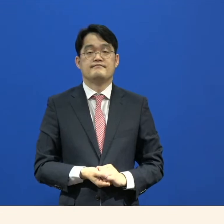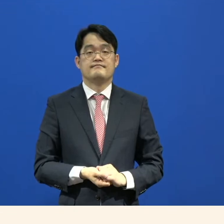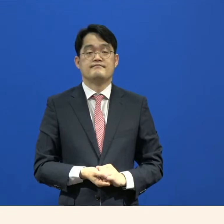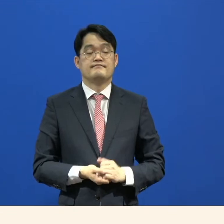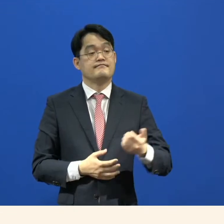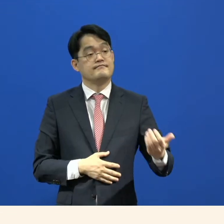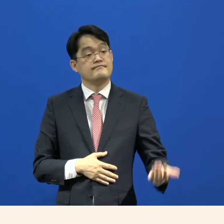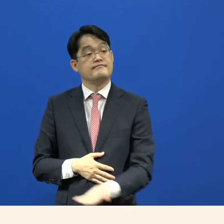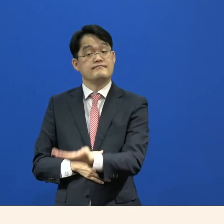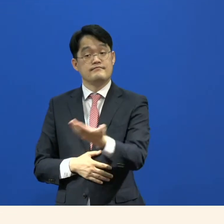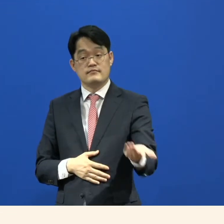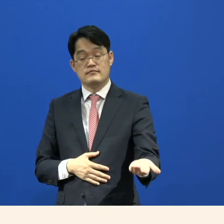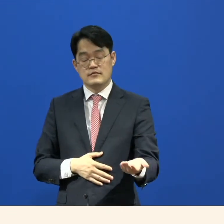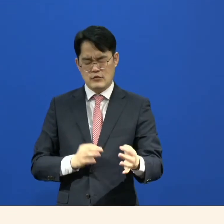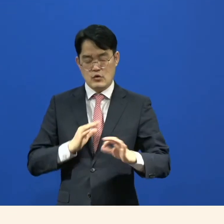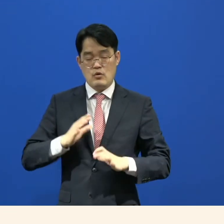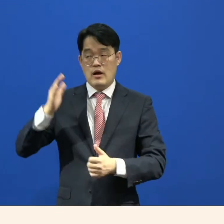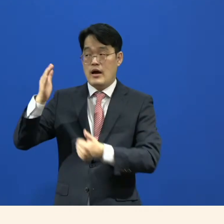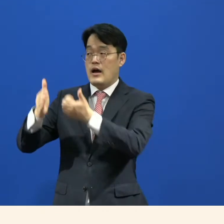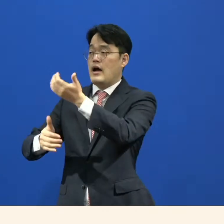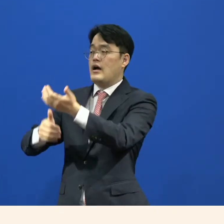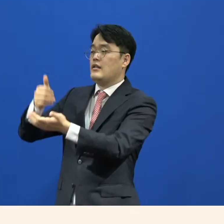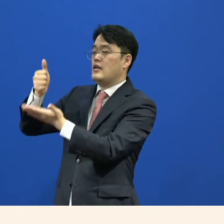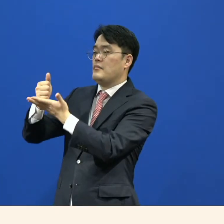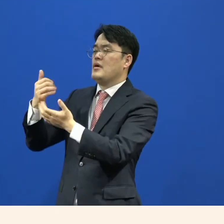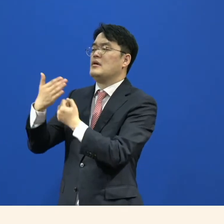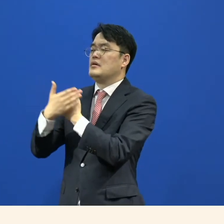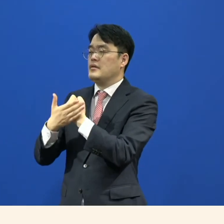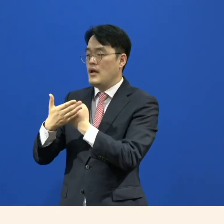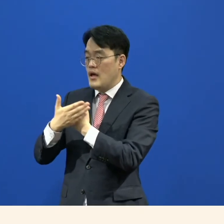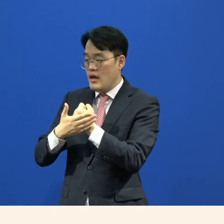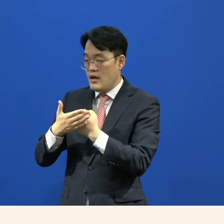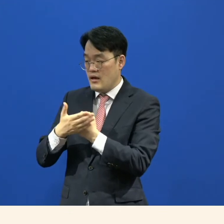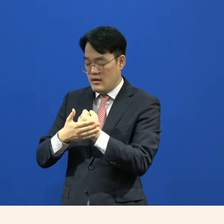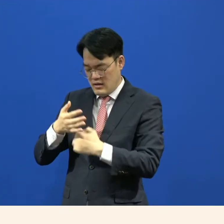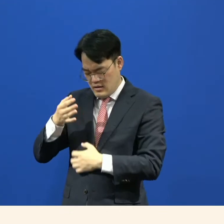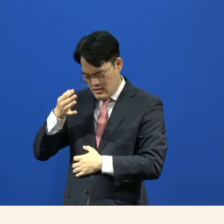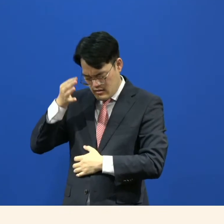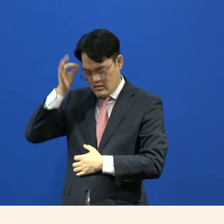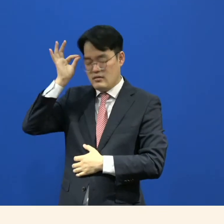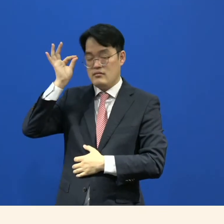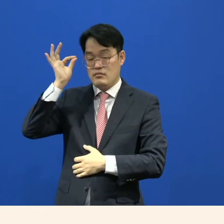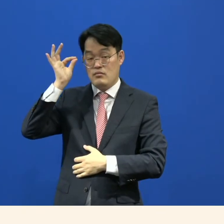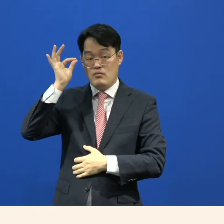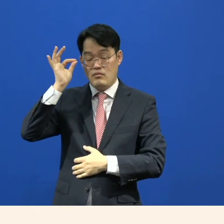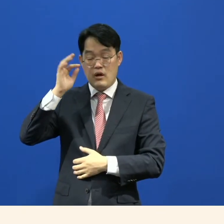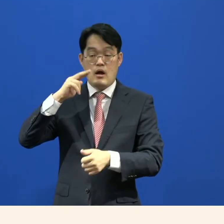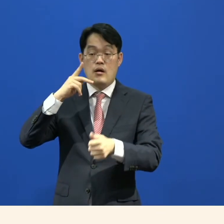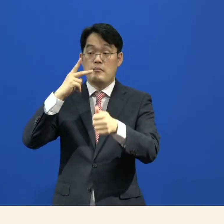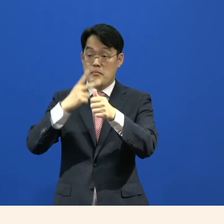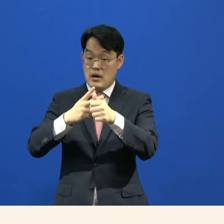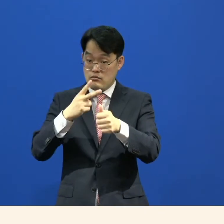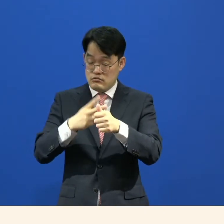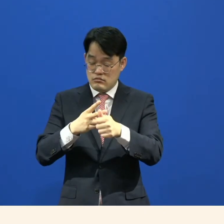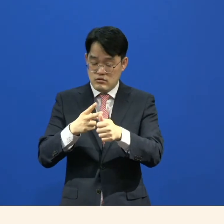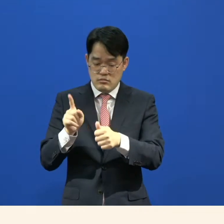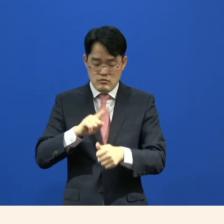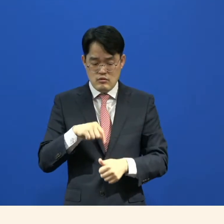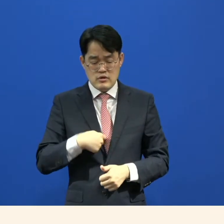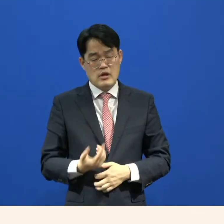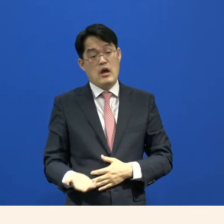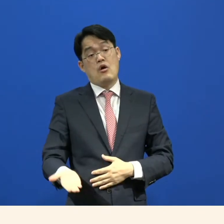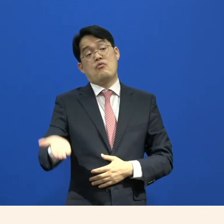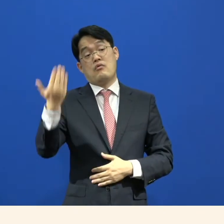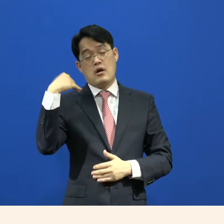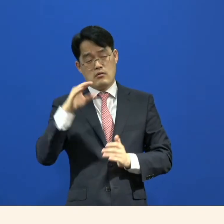여러분, 이 놀라운 하나님의 은혜를 깨닫고 바울은 미치는 겁니다. 미치는 거. 이 비밀을. 왜? 자기는 과거에 자기의